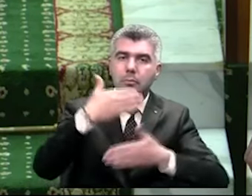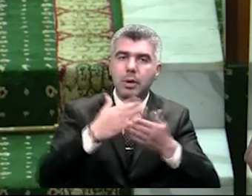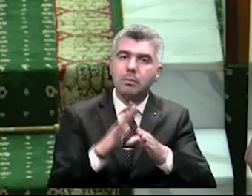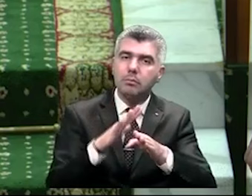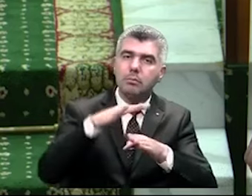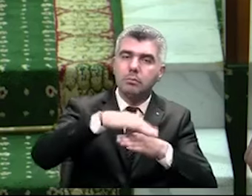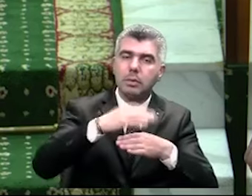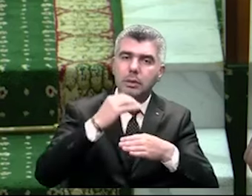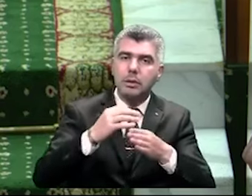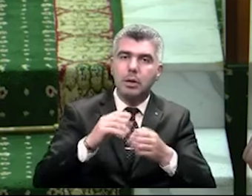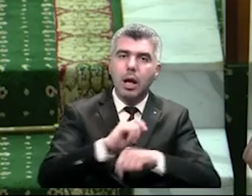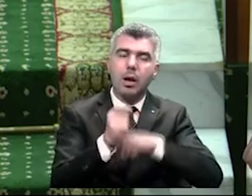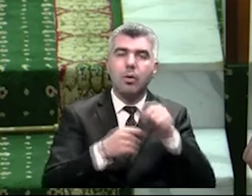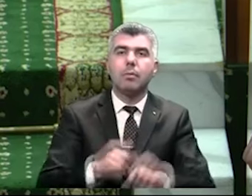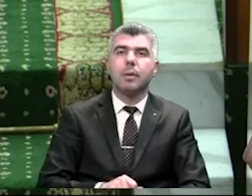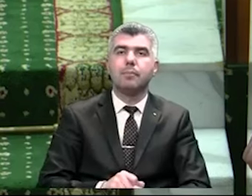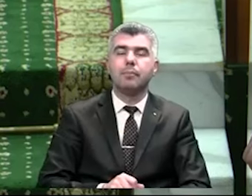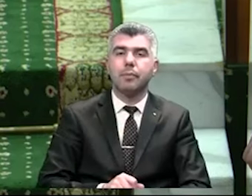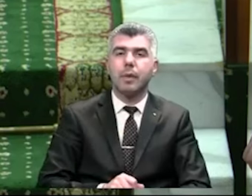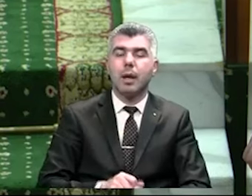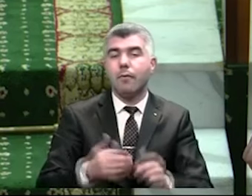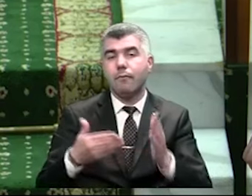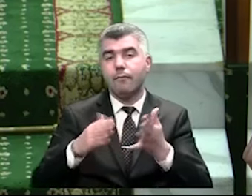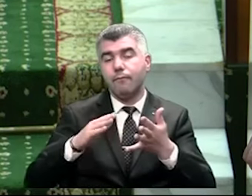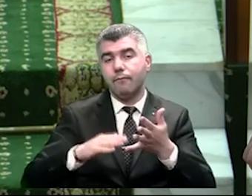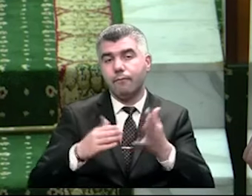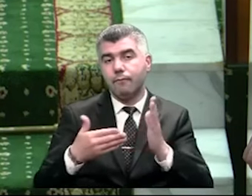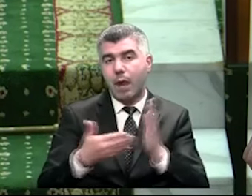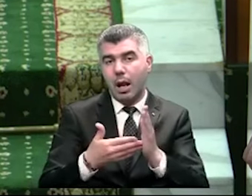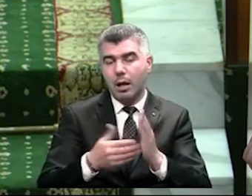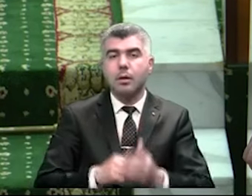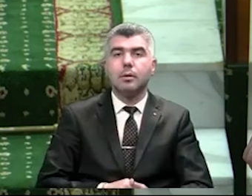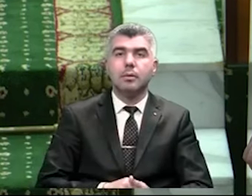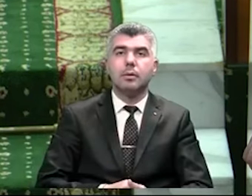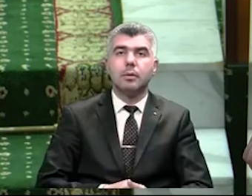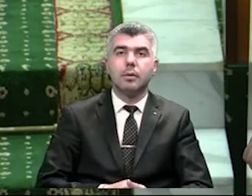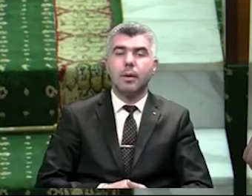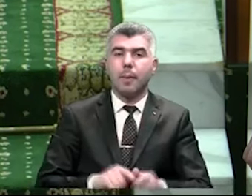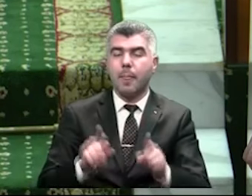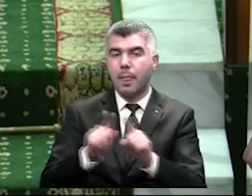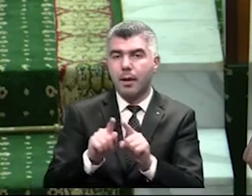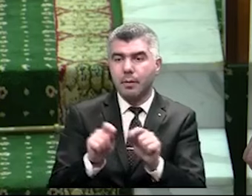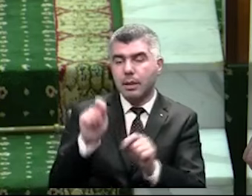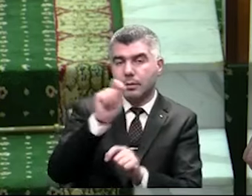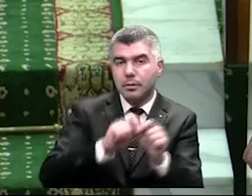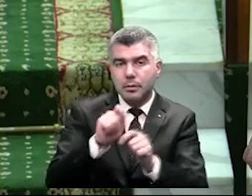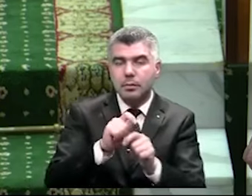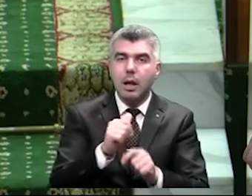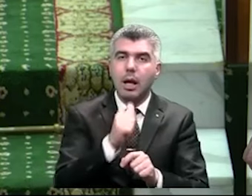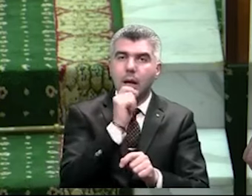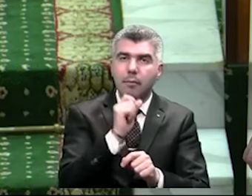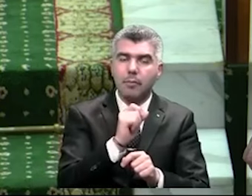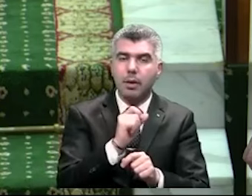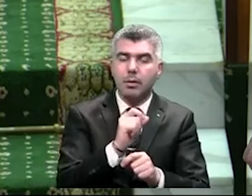الاطار والنقطه الاخيره بالنسبه للنقطه اللي تفضلت بها ديال اللي هي ديال المعالجه المياه واللي